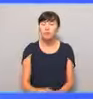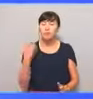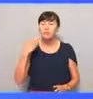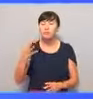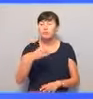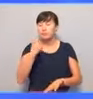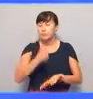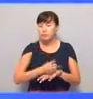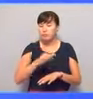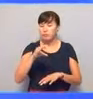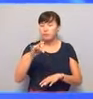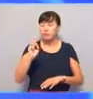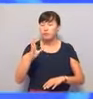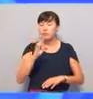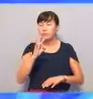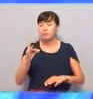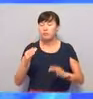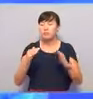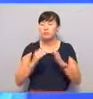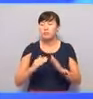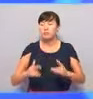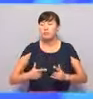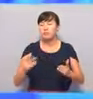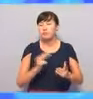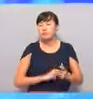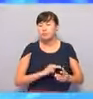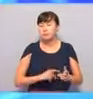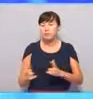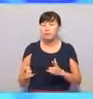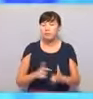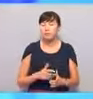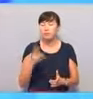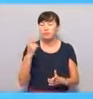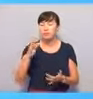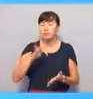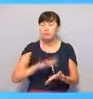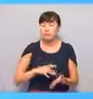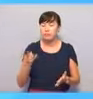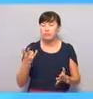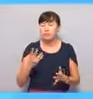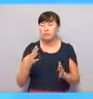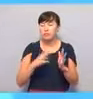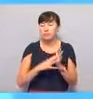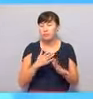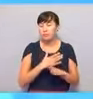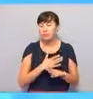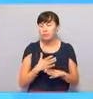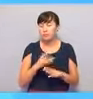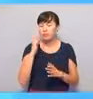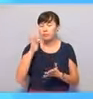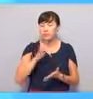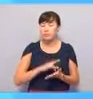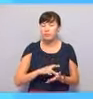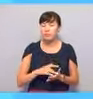Түркістан облысының әкімі Өмірзақ Шөкеев арыстағы тұрғын үйлерді қалпына келтірумен айналысып жатқан Нұрсұлтан қаласына тиесілі 9-шы сектор,